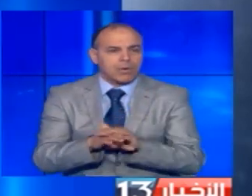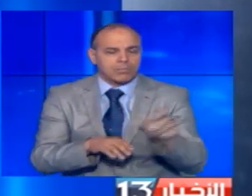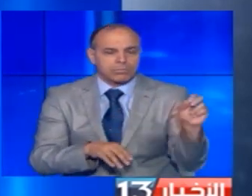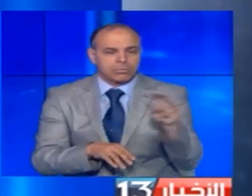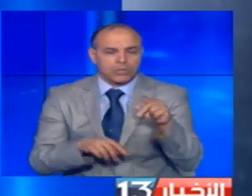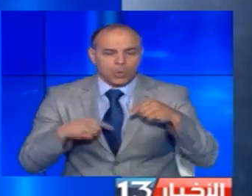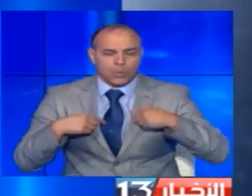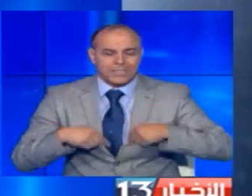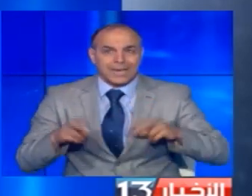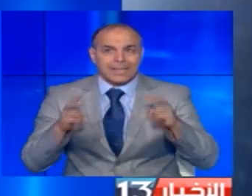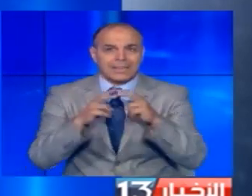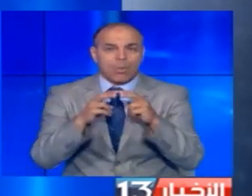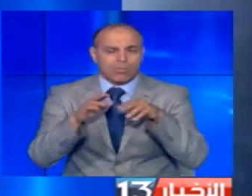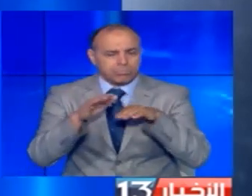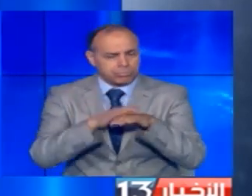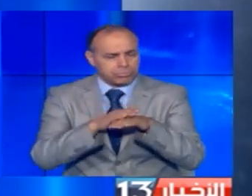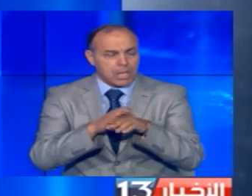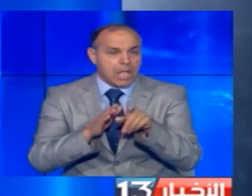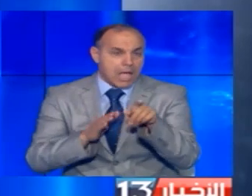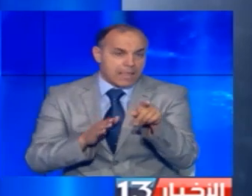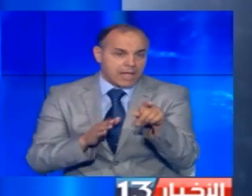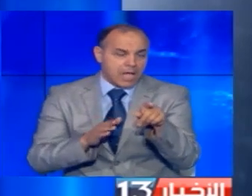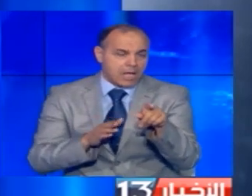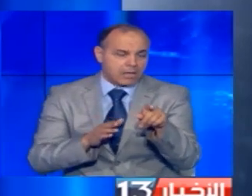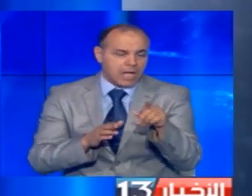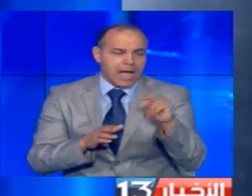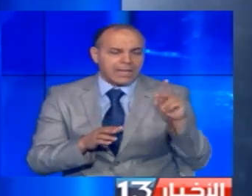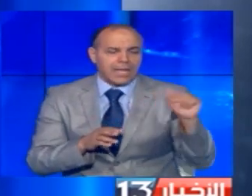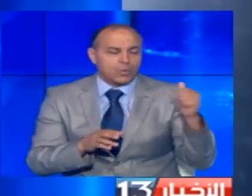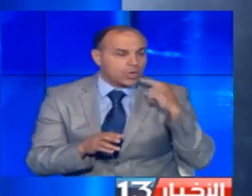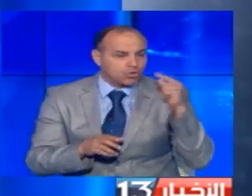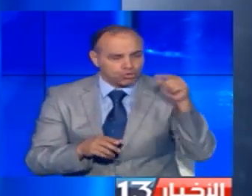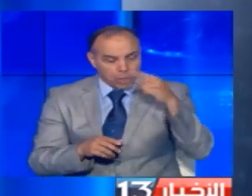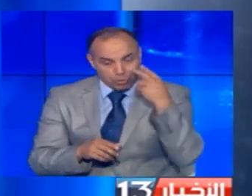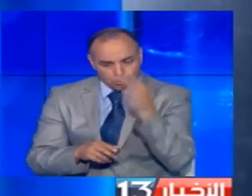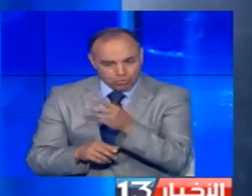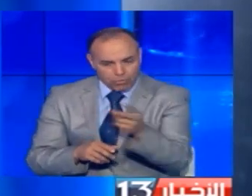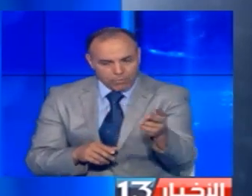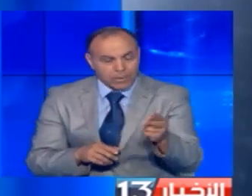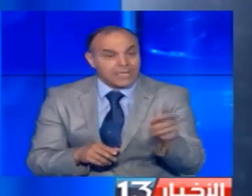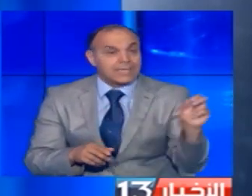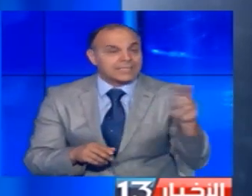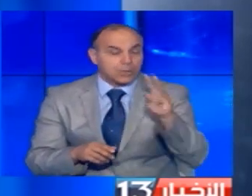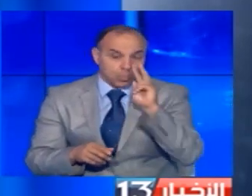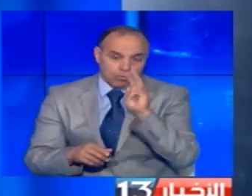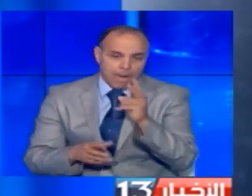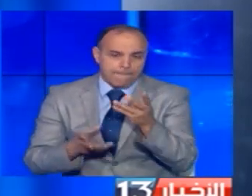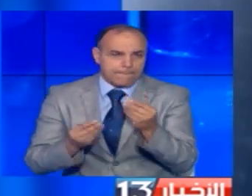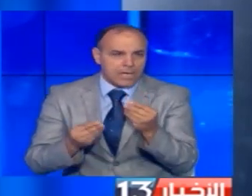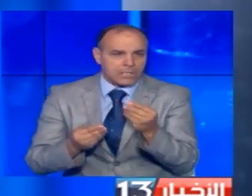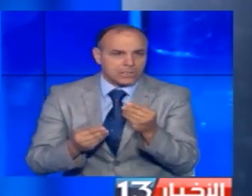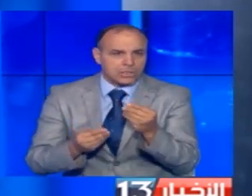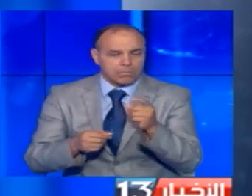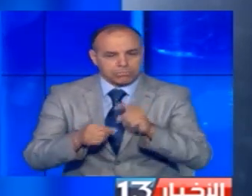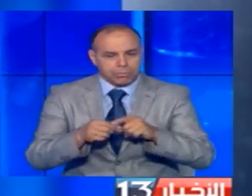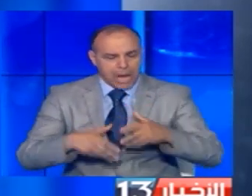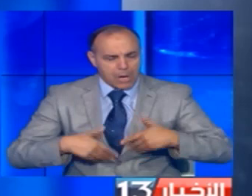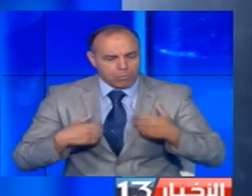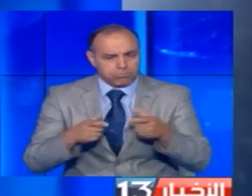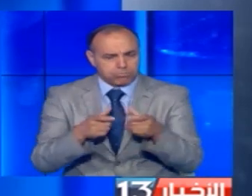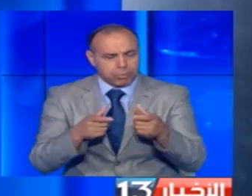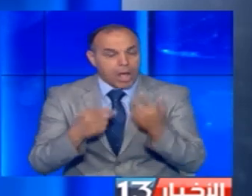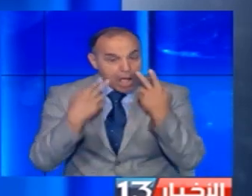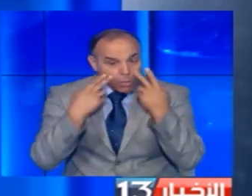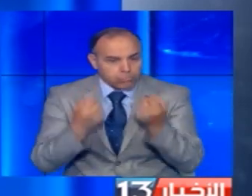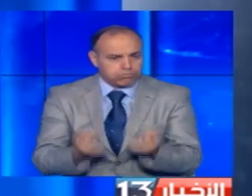وزير الطاقه والمناجم والطاقه المتجدده خالد قدور الى الجهه زياره شملت عددا من المنشات الحيويه والوقوف